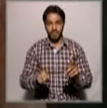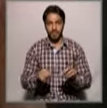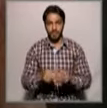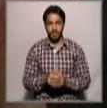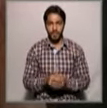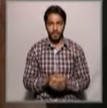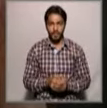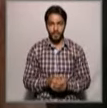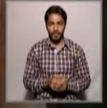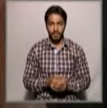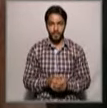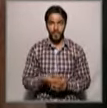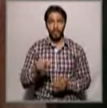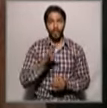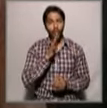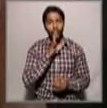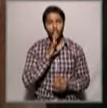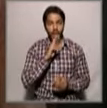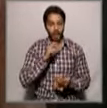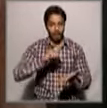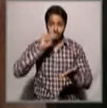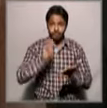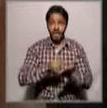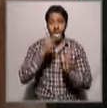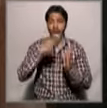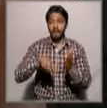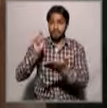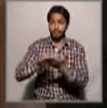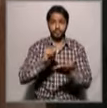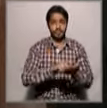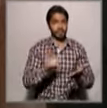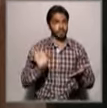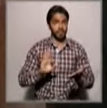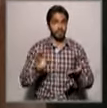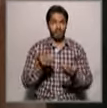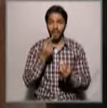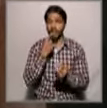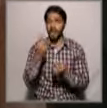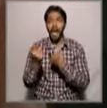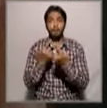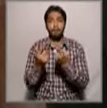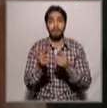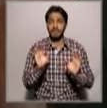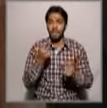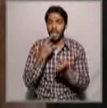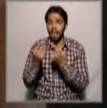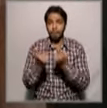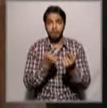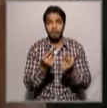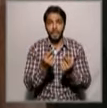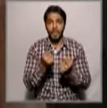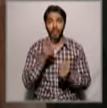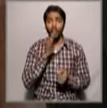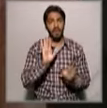اتظلمنا وبرضه ما انكتبش بيها ورق للاسف، بقالنا ثلاث سنين ولا اربعه فيها ومفيش لا ورق بالبيت ولا ورق